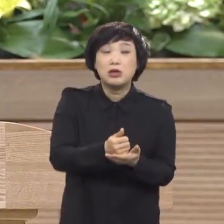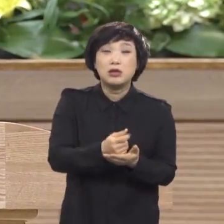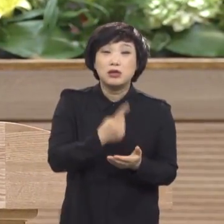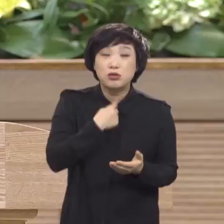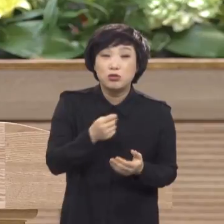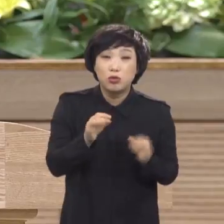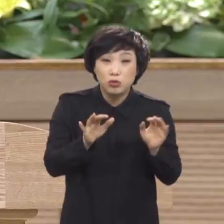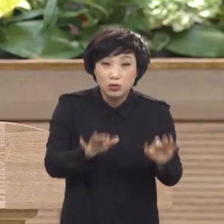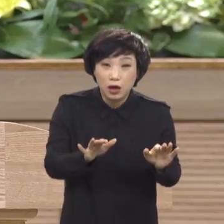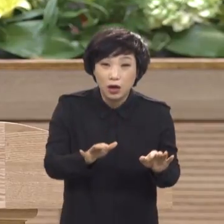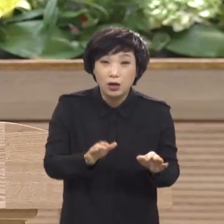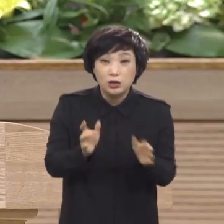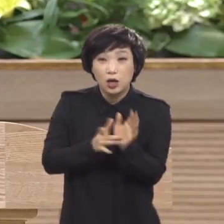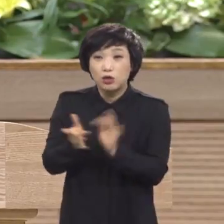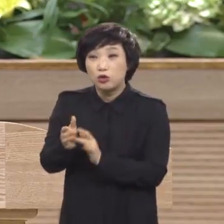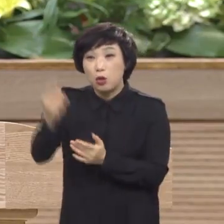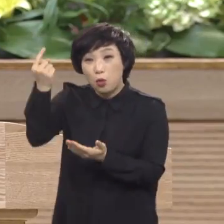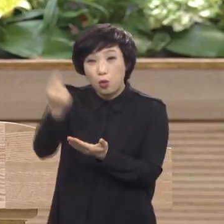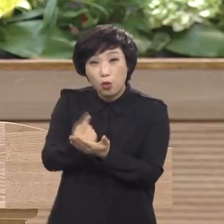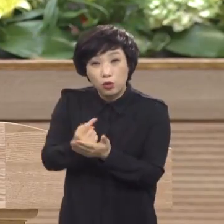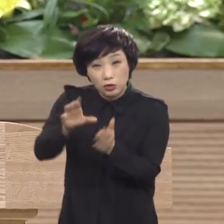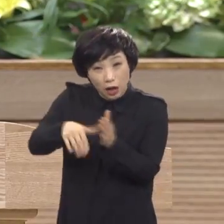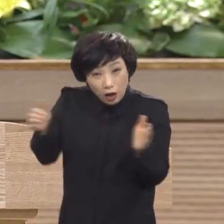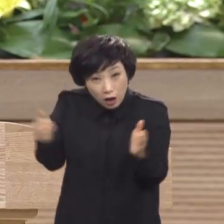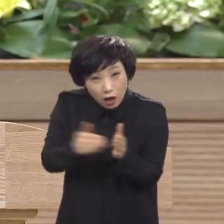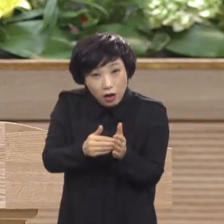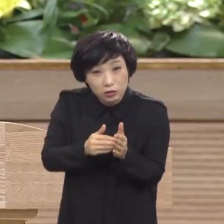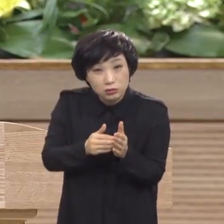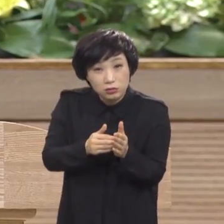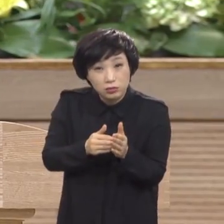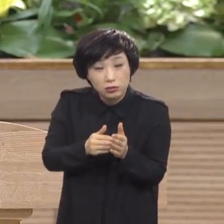짊어지고 예수님이 오실 때까지